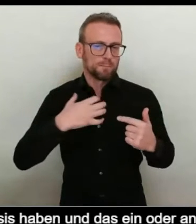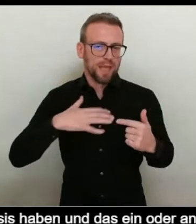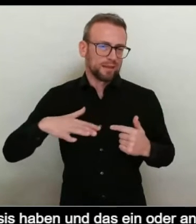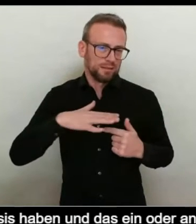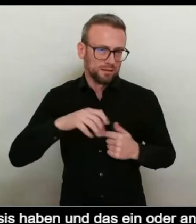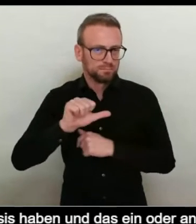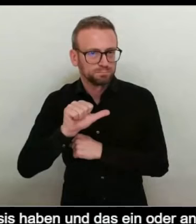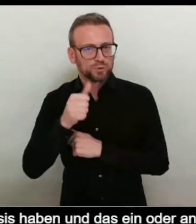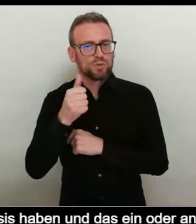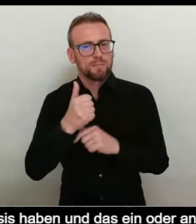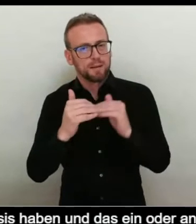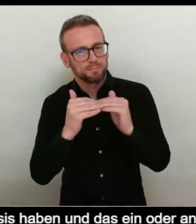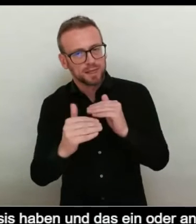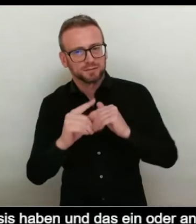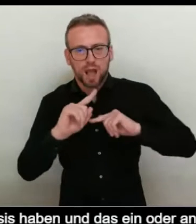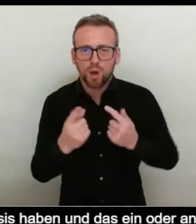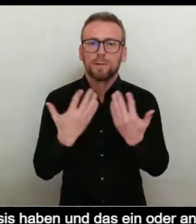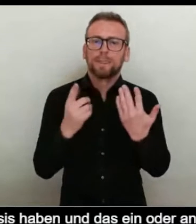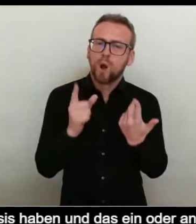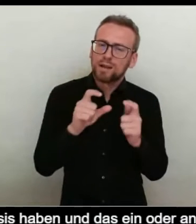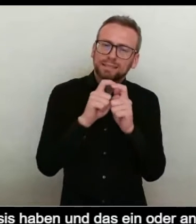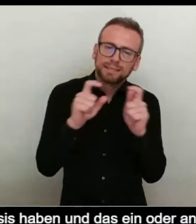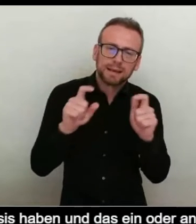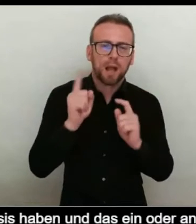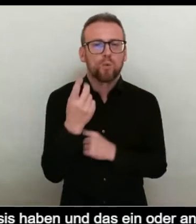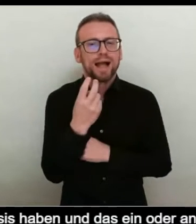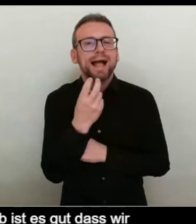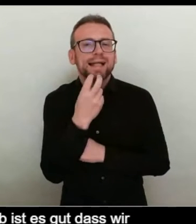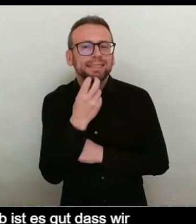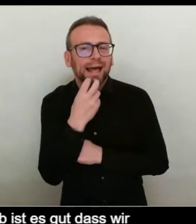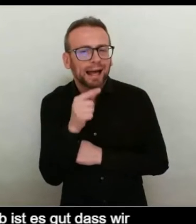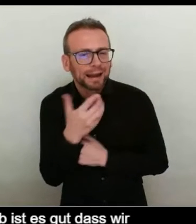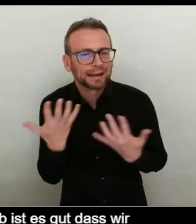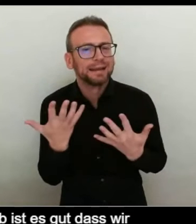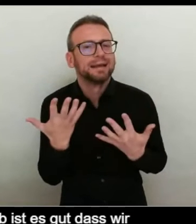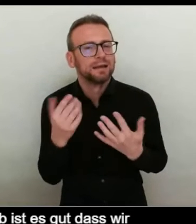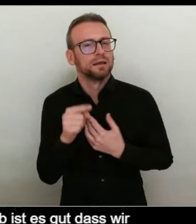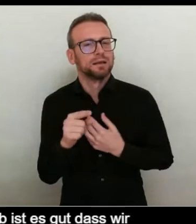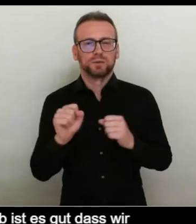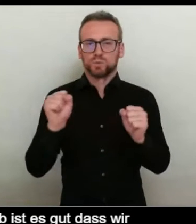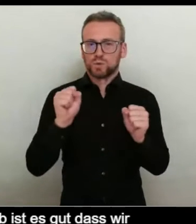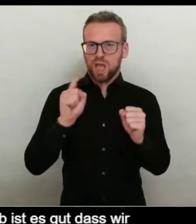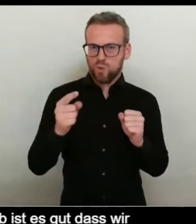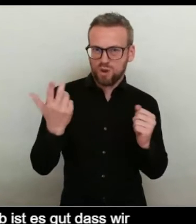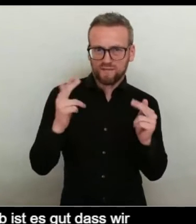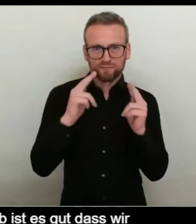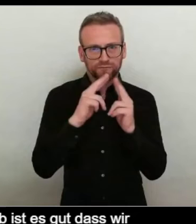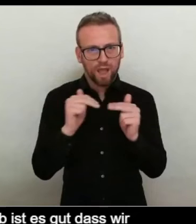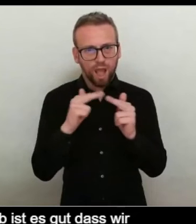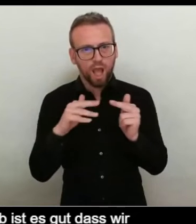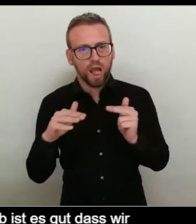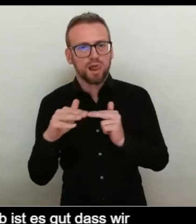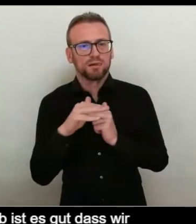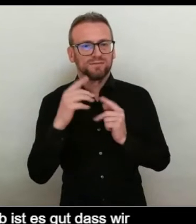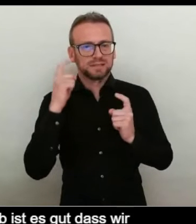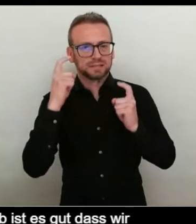ist, dass wir in Deutschland eher planlos in diese große Herausforderung der Energieversorgung stolpern. Wir brauchen eben nicht nur den Klimaschutz, der